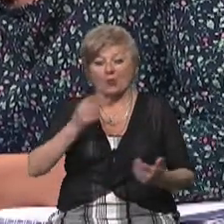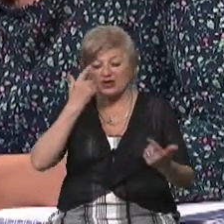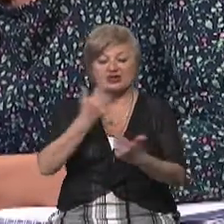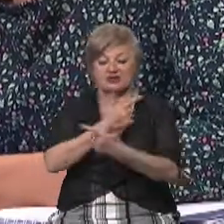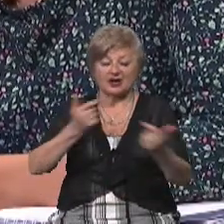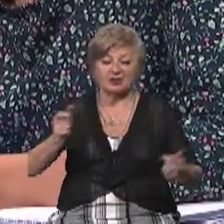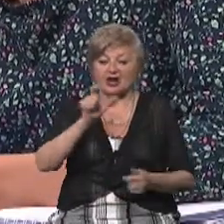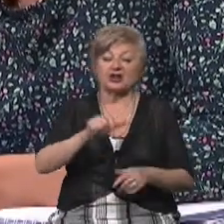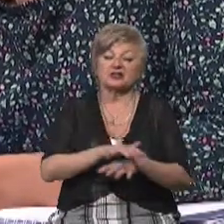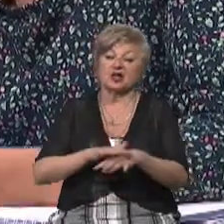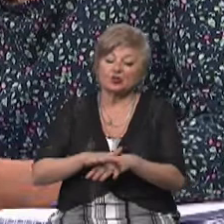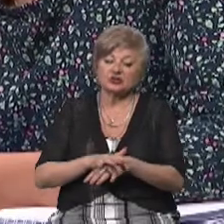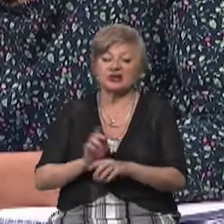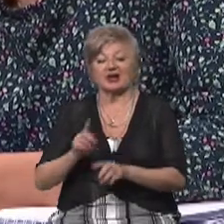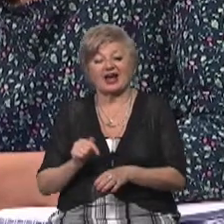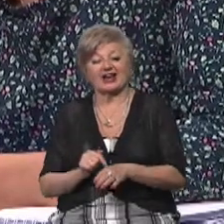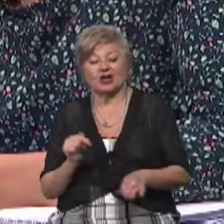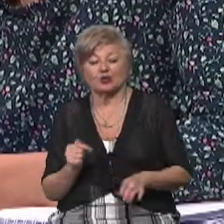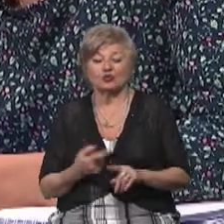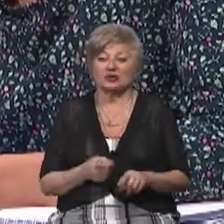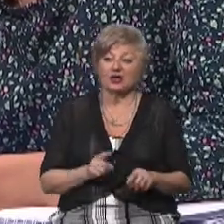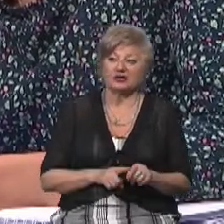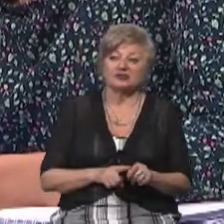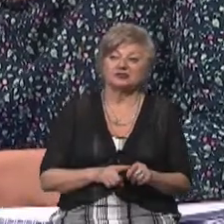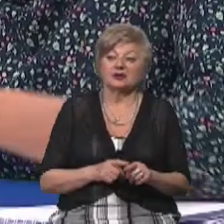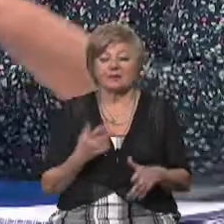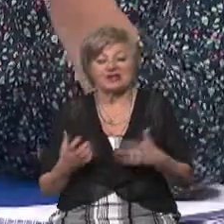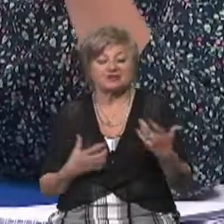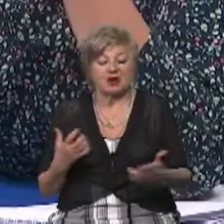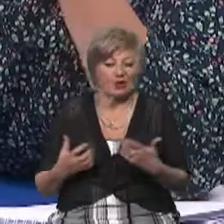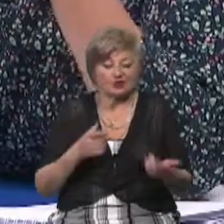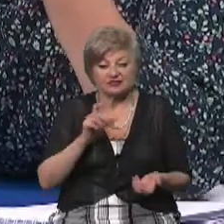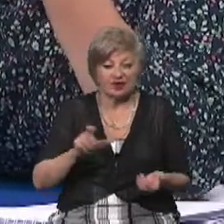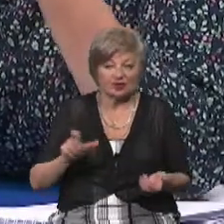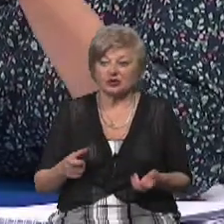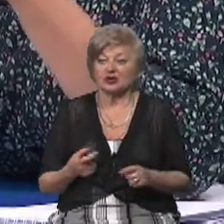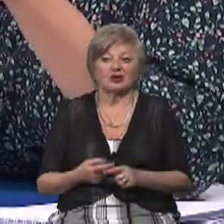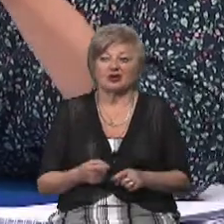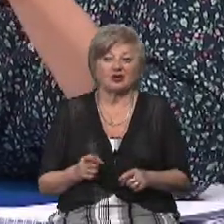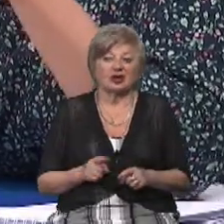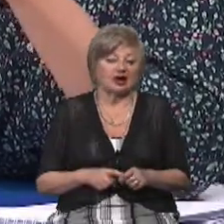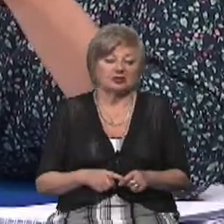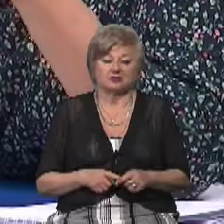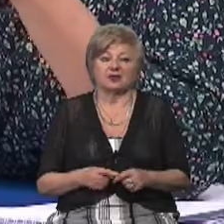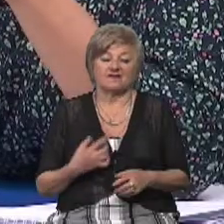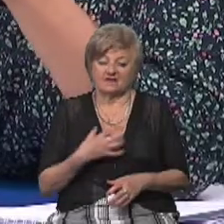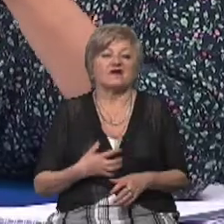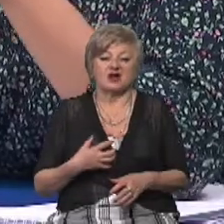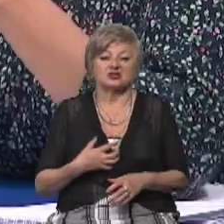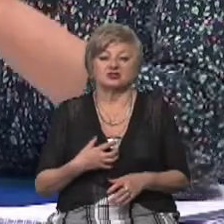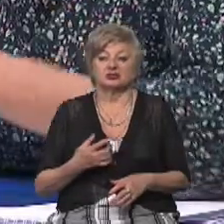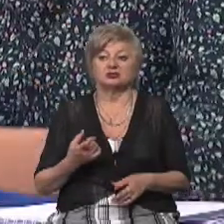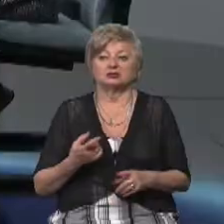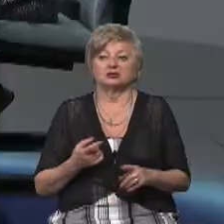і реагування на швидкого реагування, беспокойство населення, то це просто незамінимий інструмент, який,